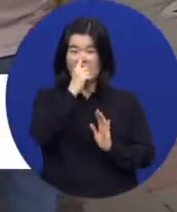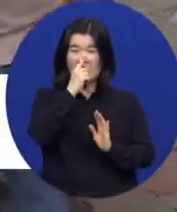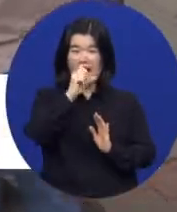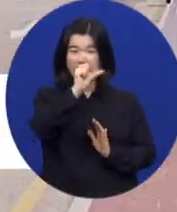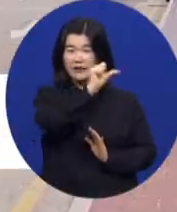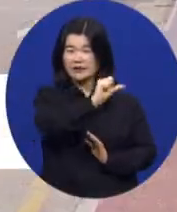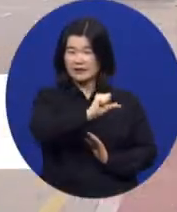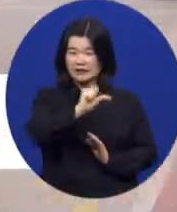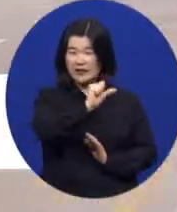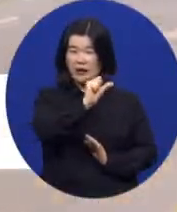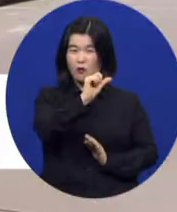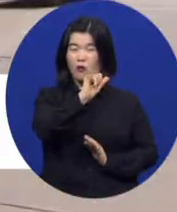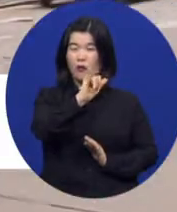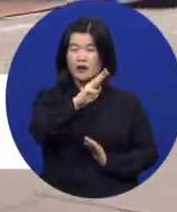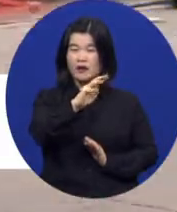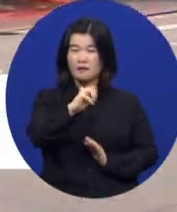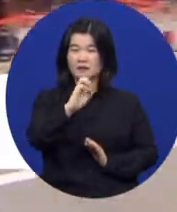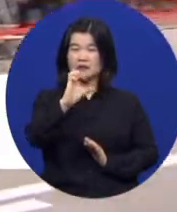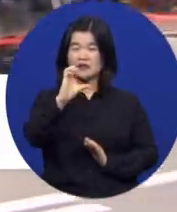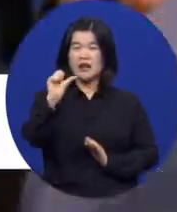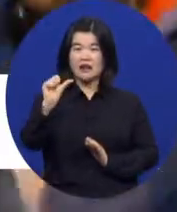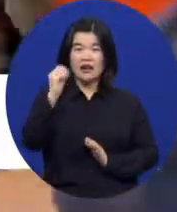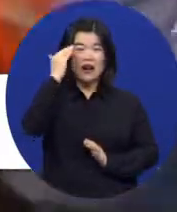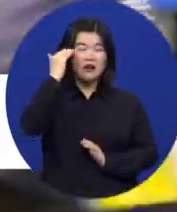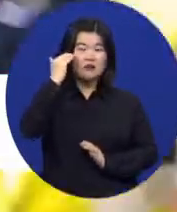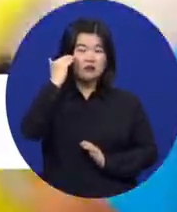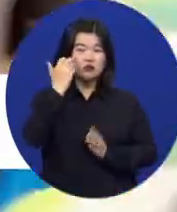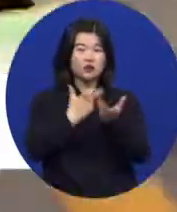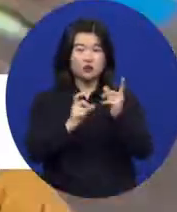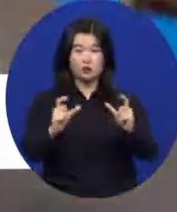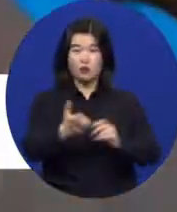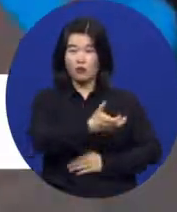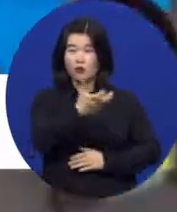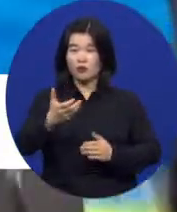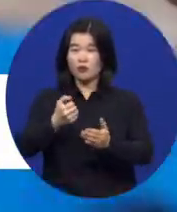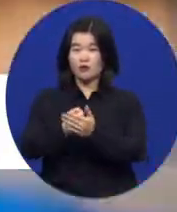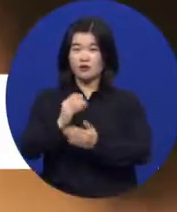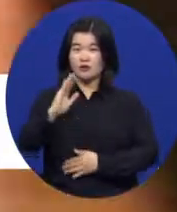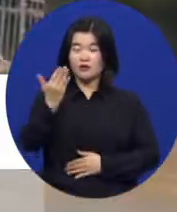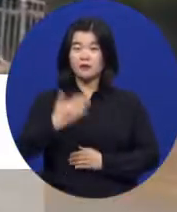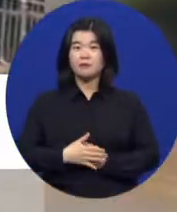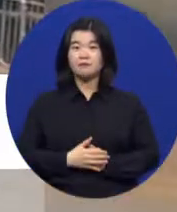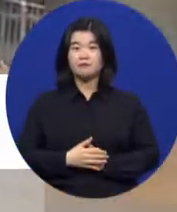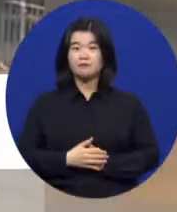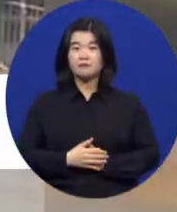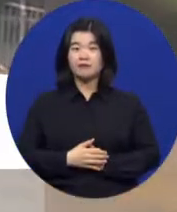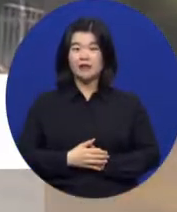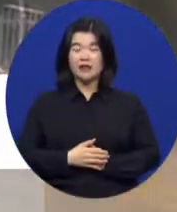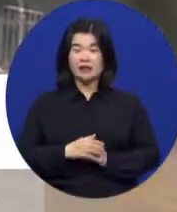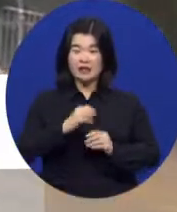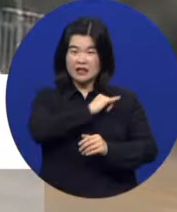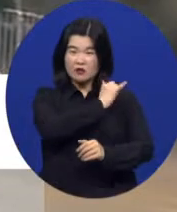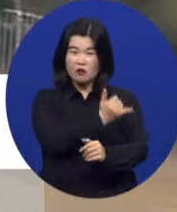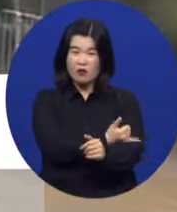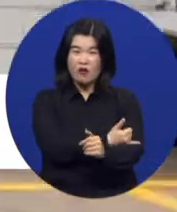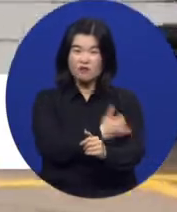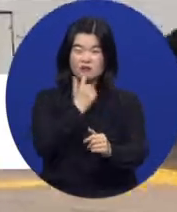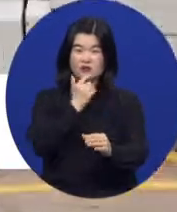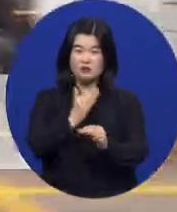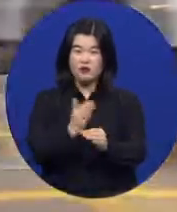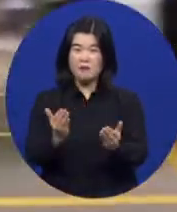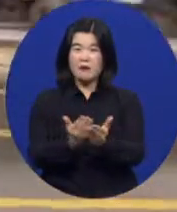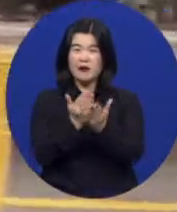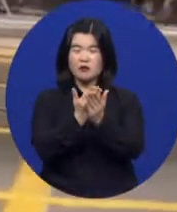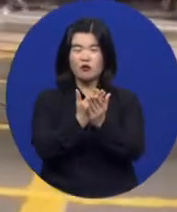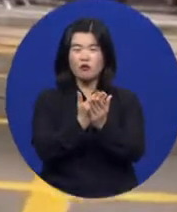아시아태평양 YMCA 연맹이 한국의 제주로 본부를 이전하기로 결정했습니다. 인권과 민주주의 발전 등의 주요